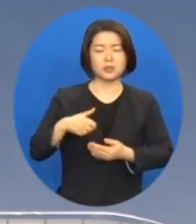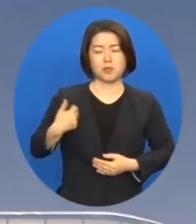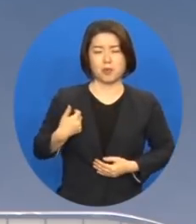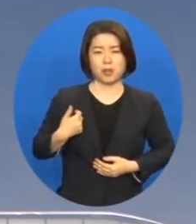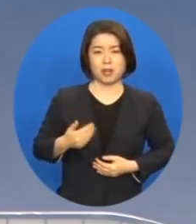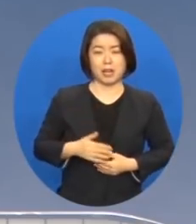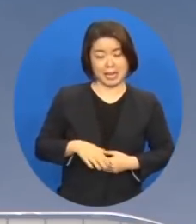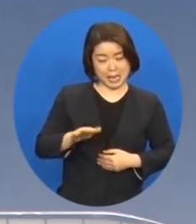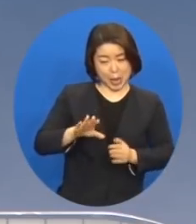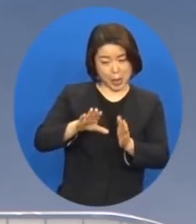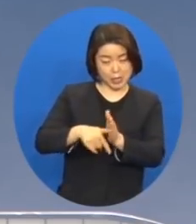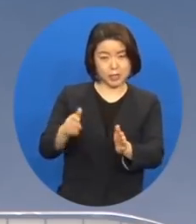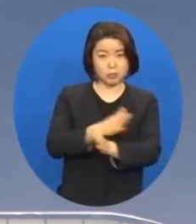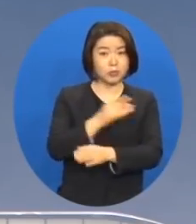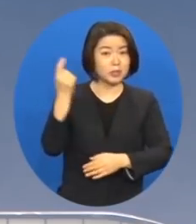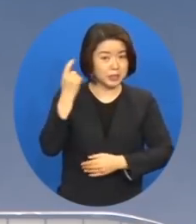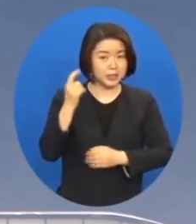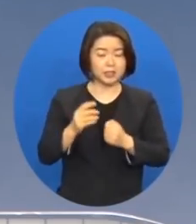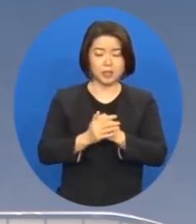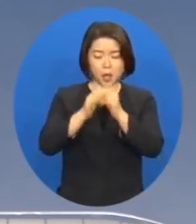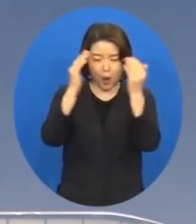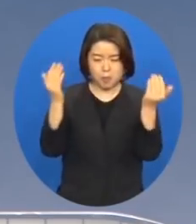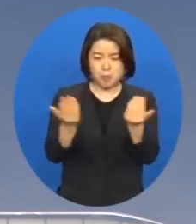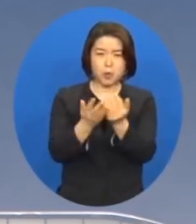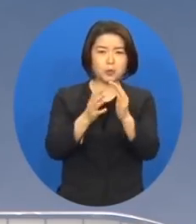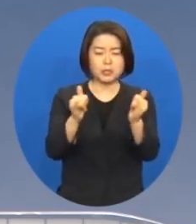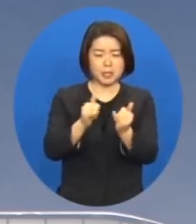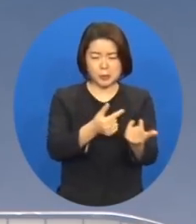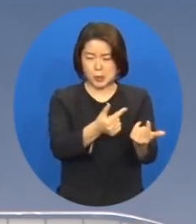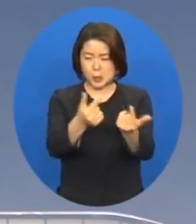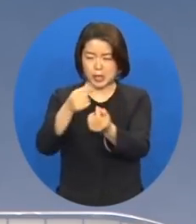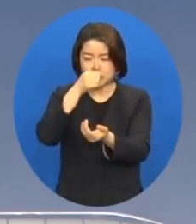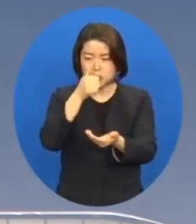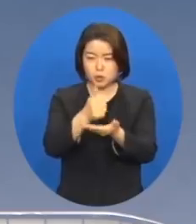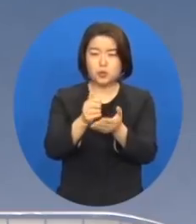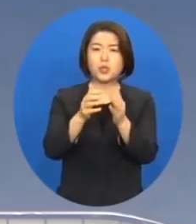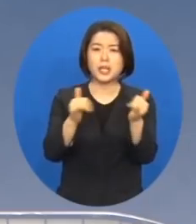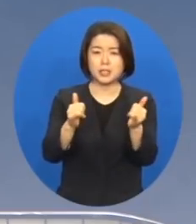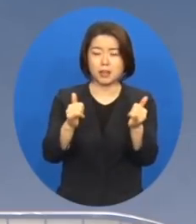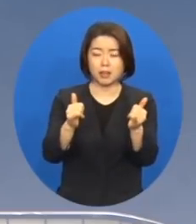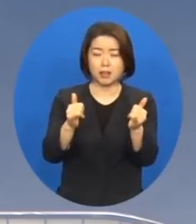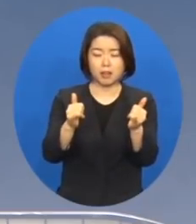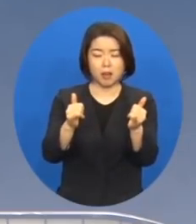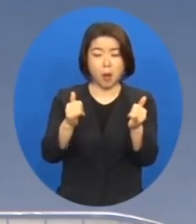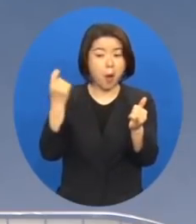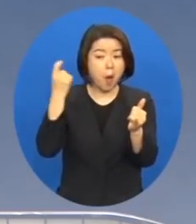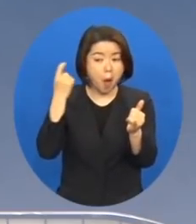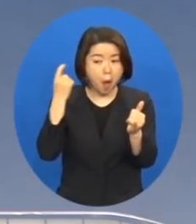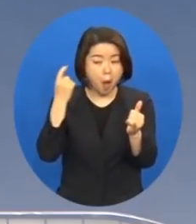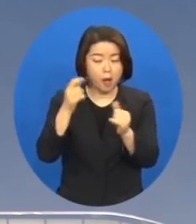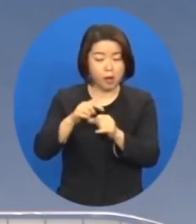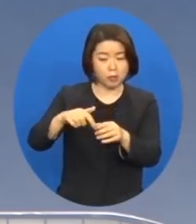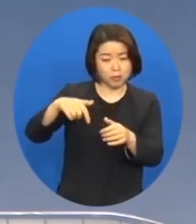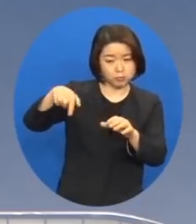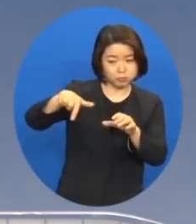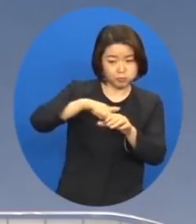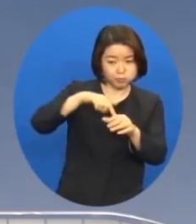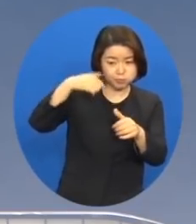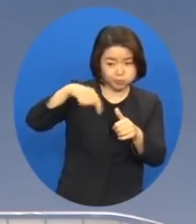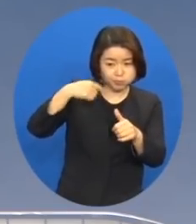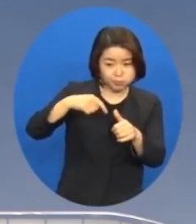어릴 때부터 듣기는 뭐 세상 모든 사람이 다 죄인이라고 그 교리적인 지식은 가지고 있었어요.